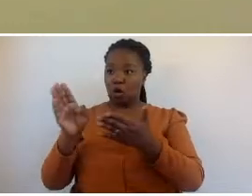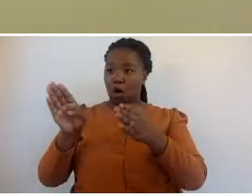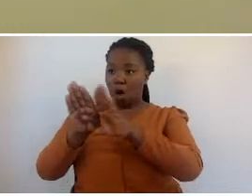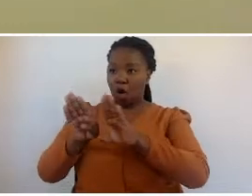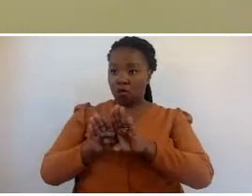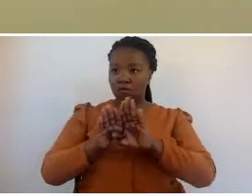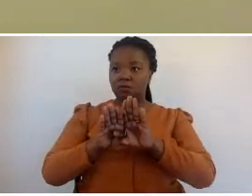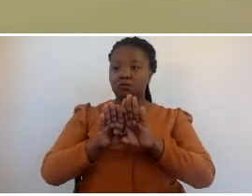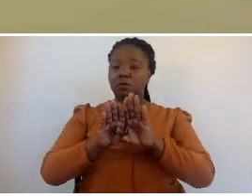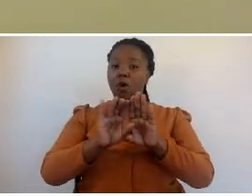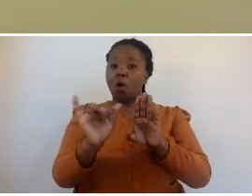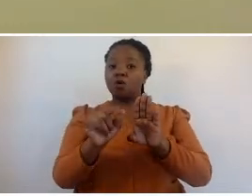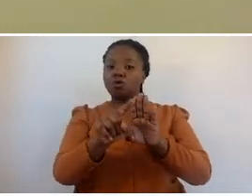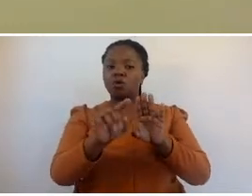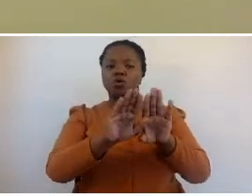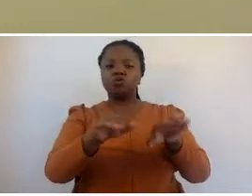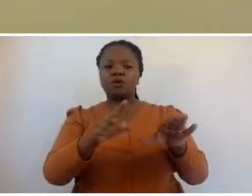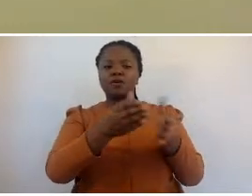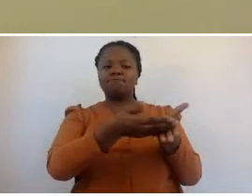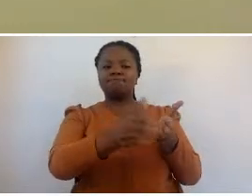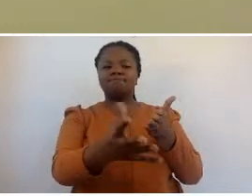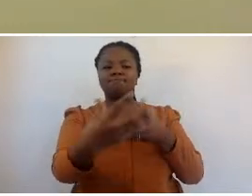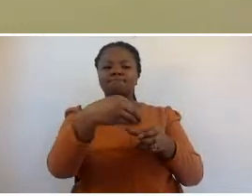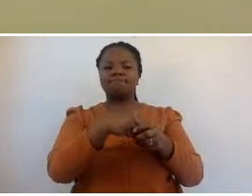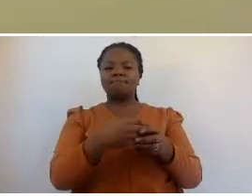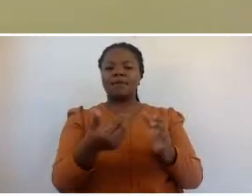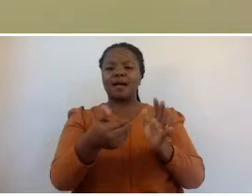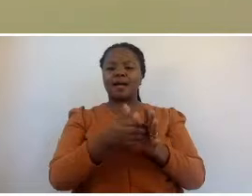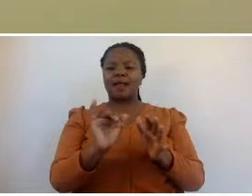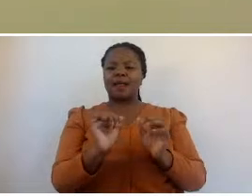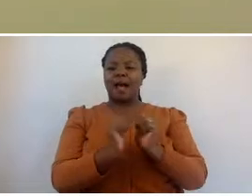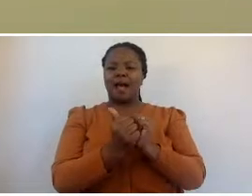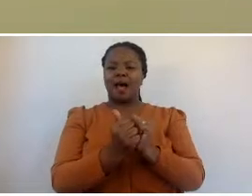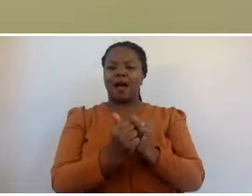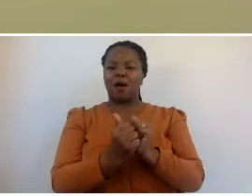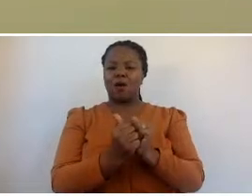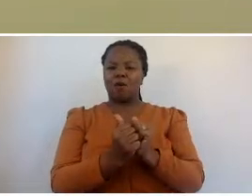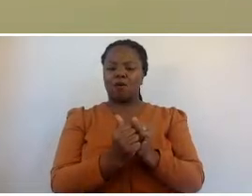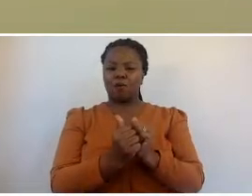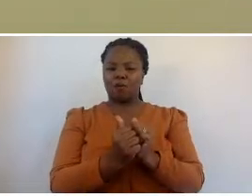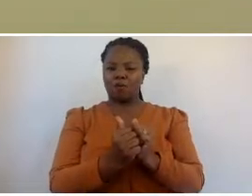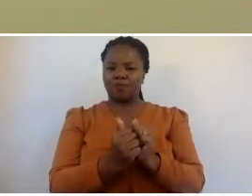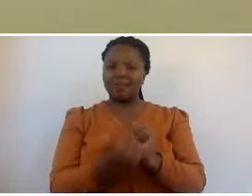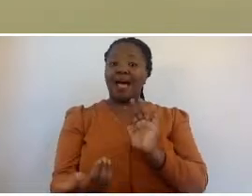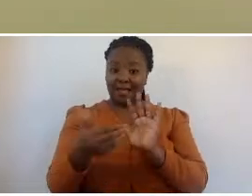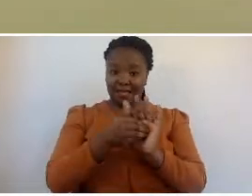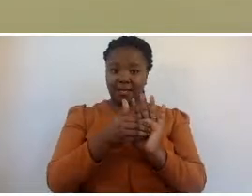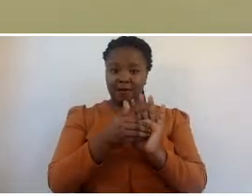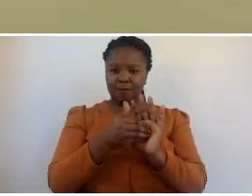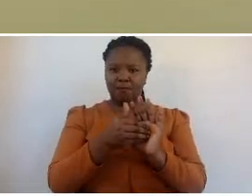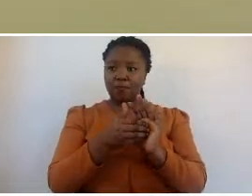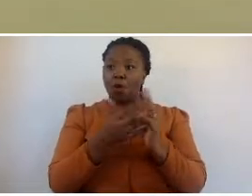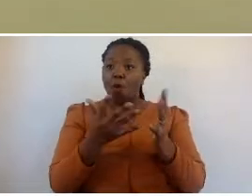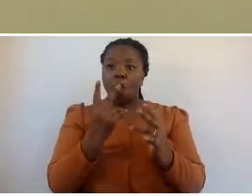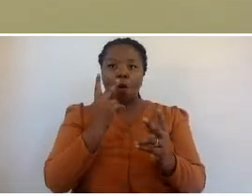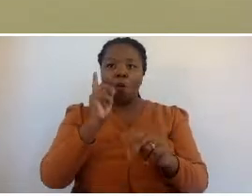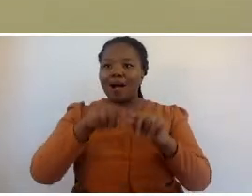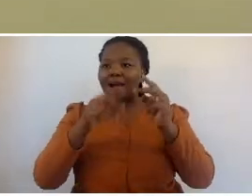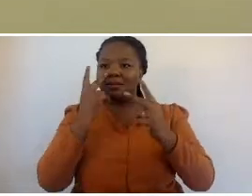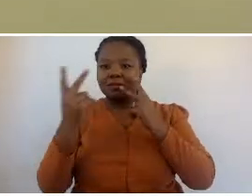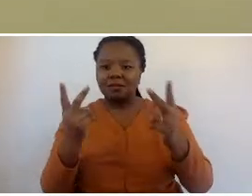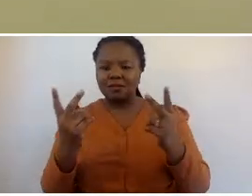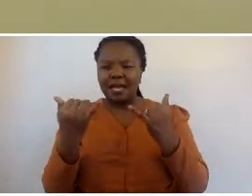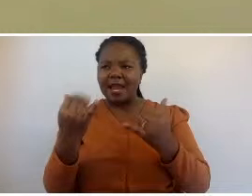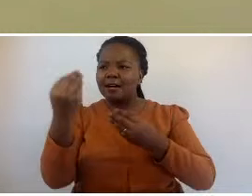les plus marginalisés. Cela appellera l'attention sur les inégalités qui sinon resteraient invisibles. En tant que représentant d'un